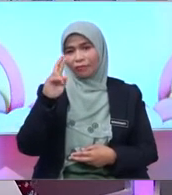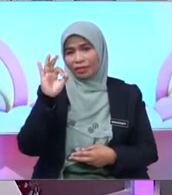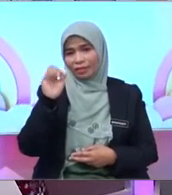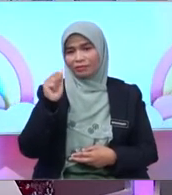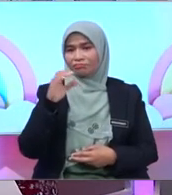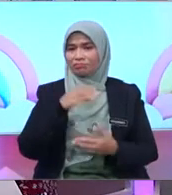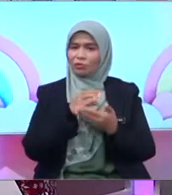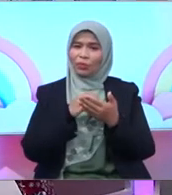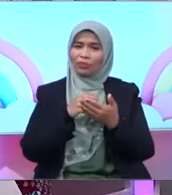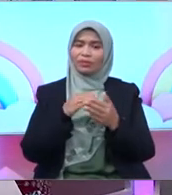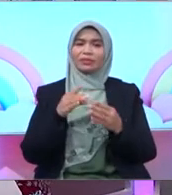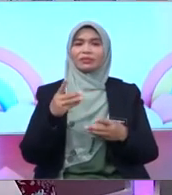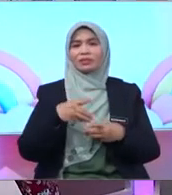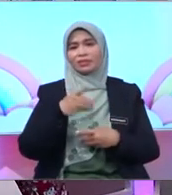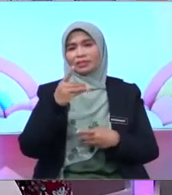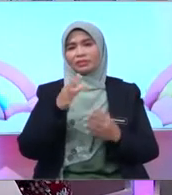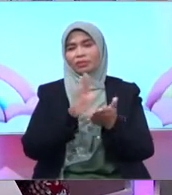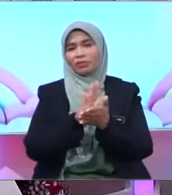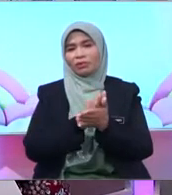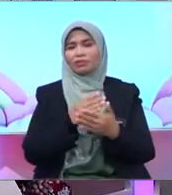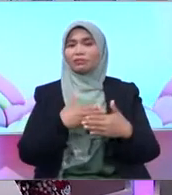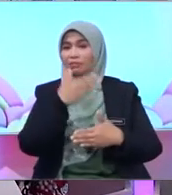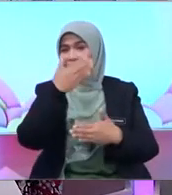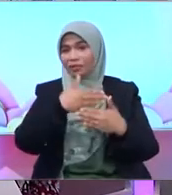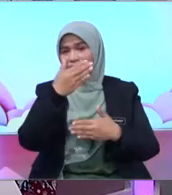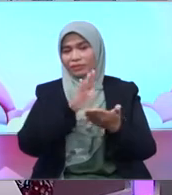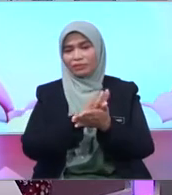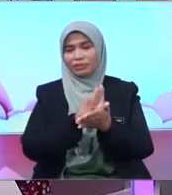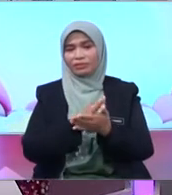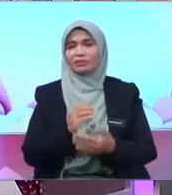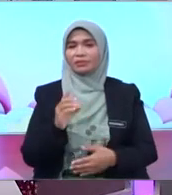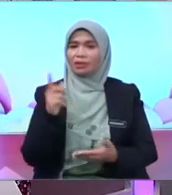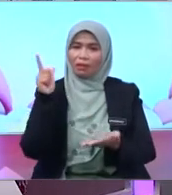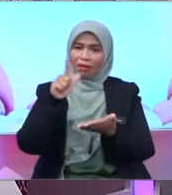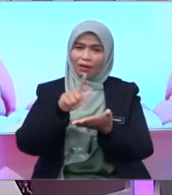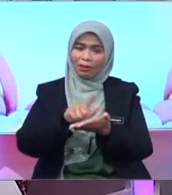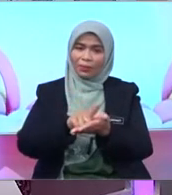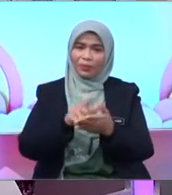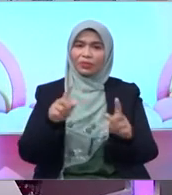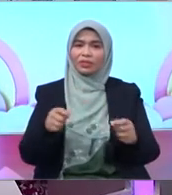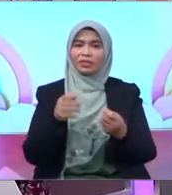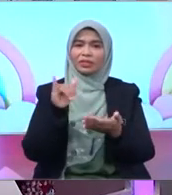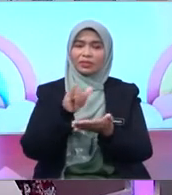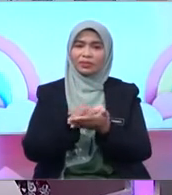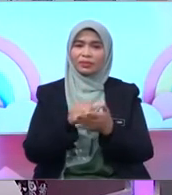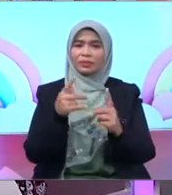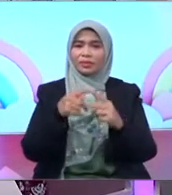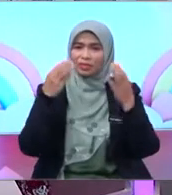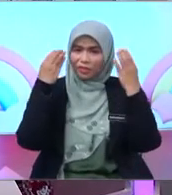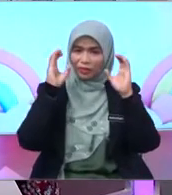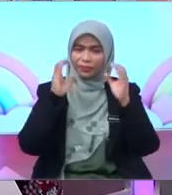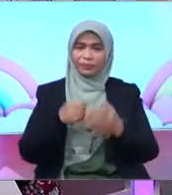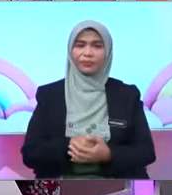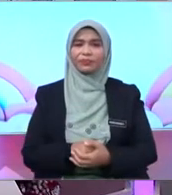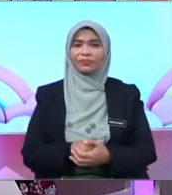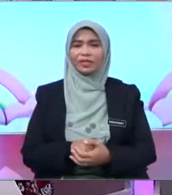sekolah Oke Jefri melaporkan tindakan raganya kepada guru dec oke oke sebelum tumira